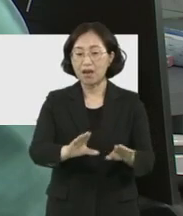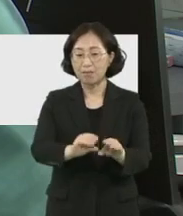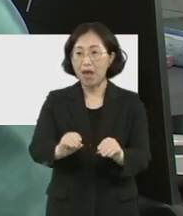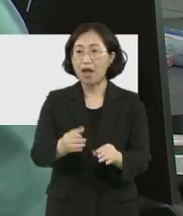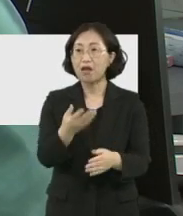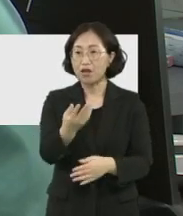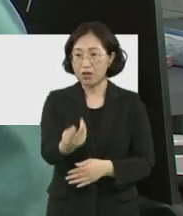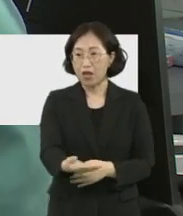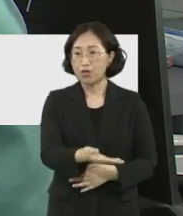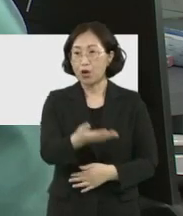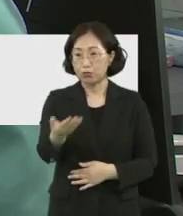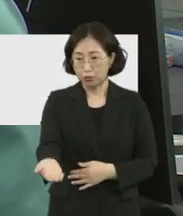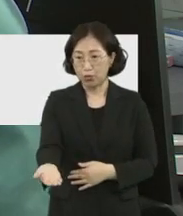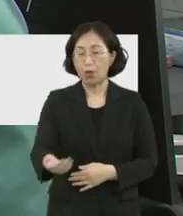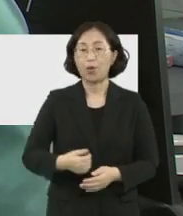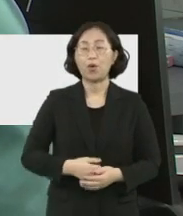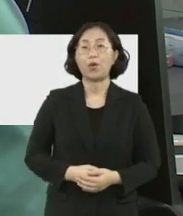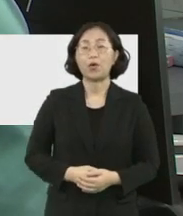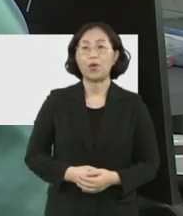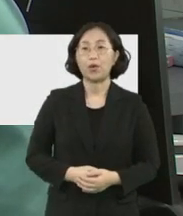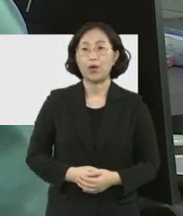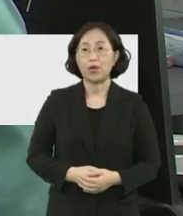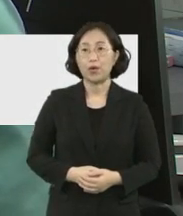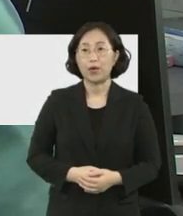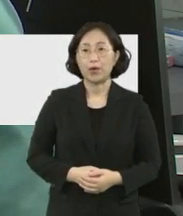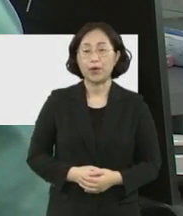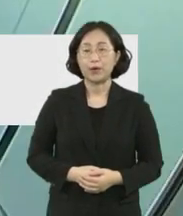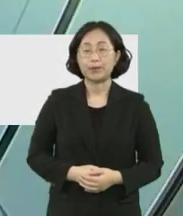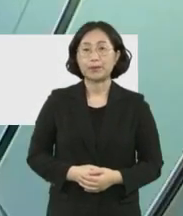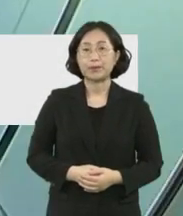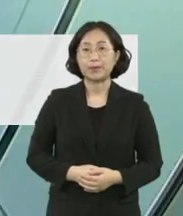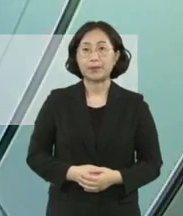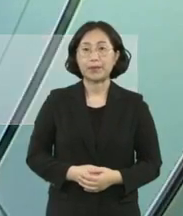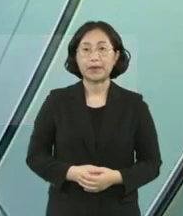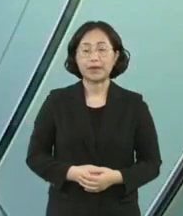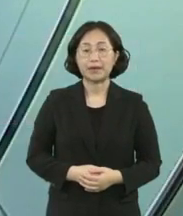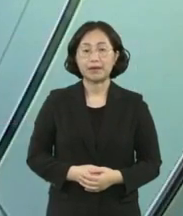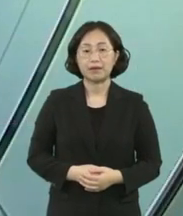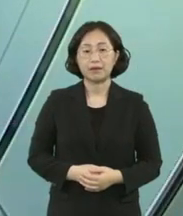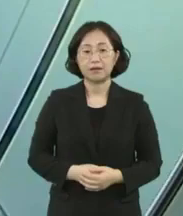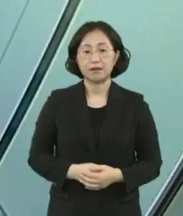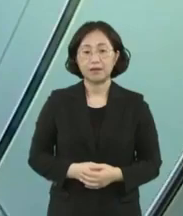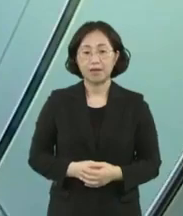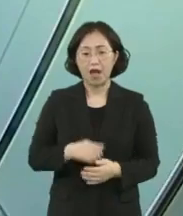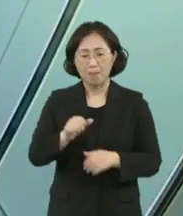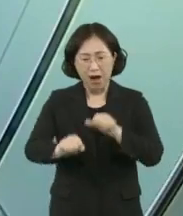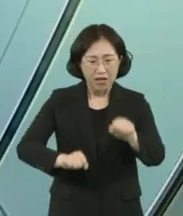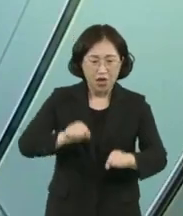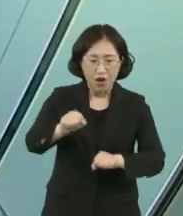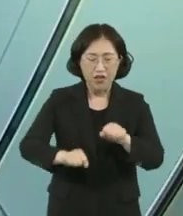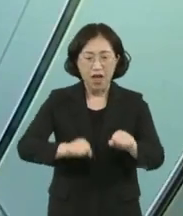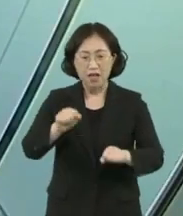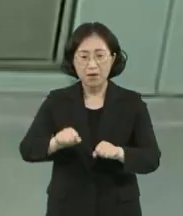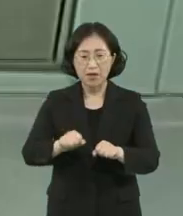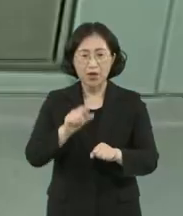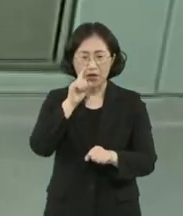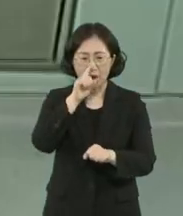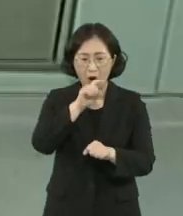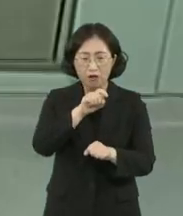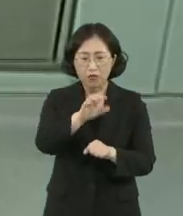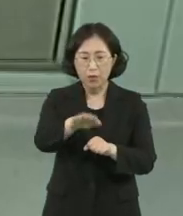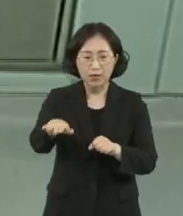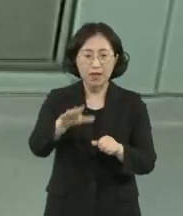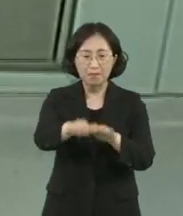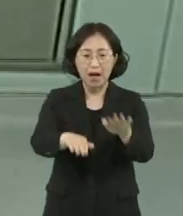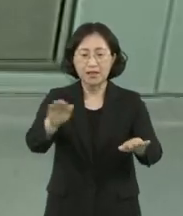되겠다는 생각이 들어가지고 침대 매트리스를 바닥으로 내려서 행여나 아이가 기어다니며 오염된 곳을 만질까